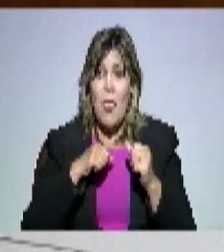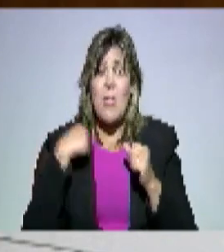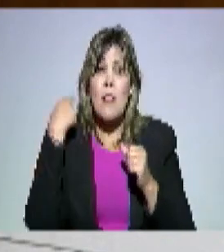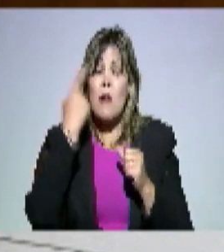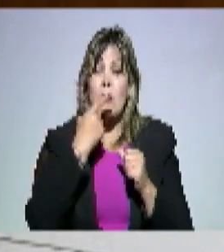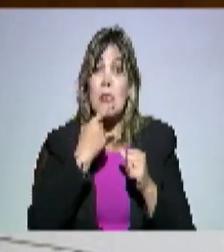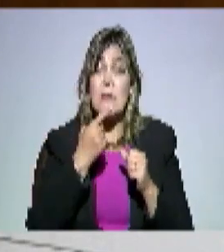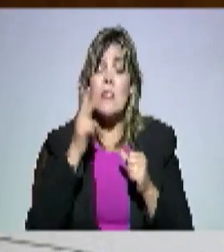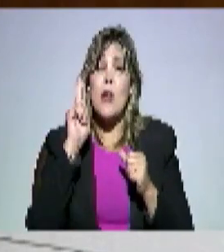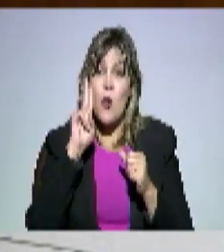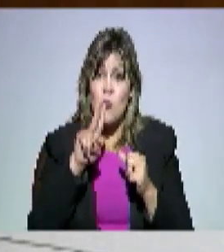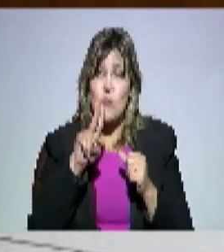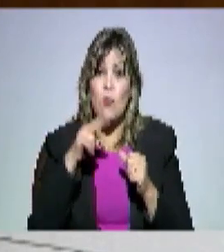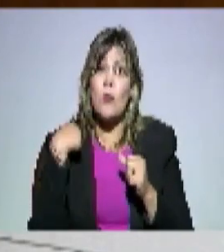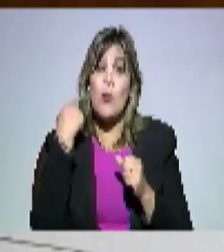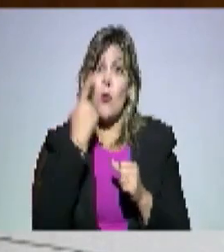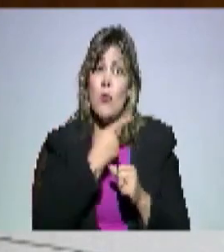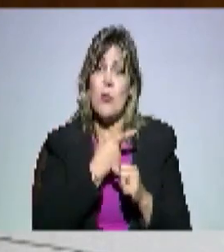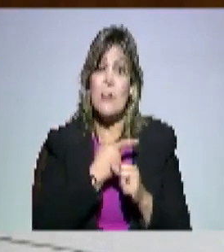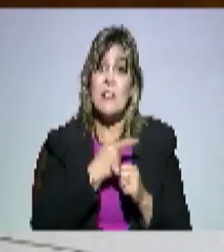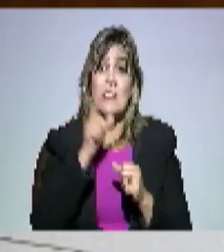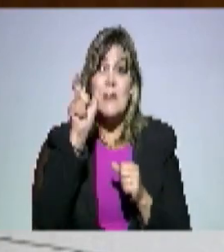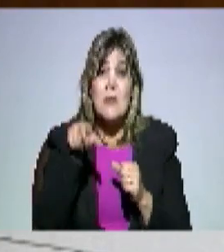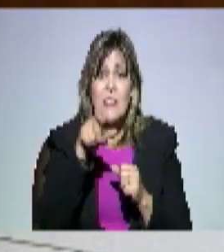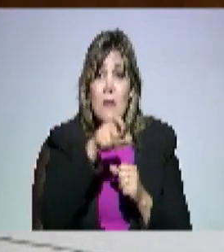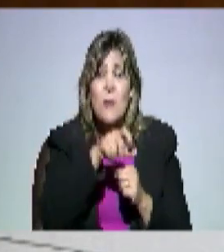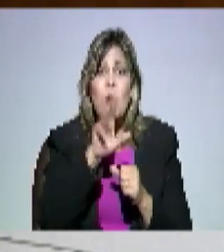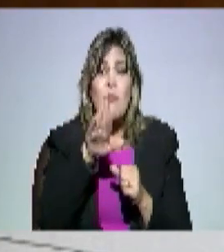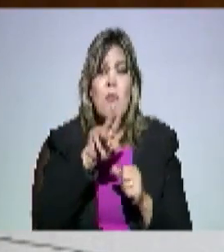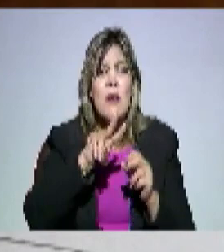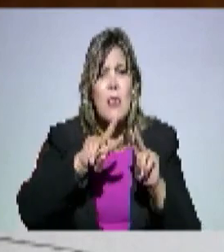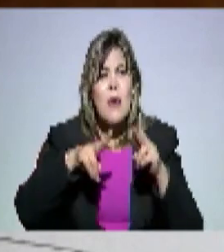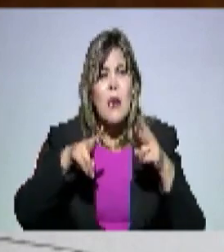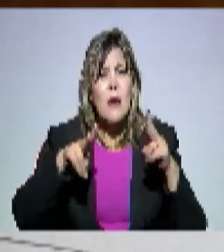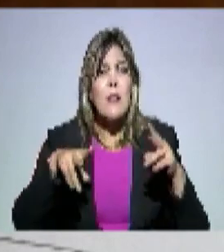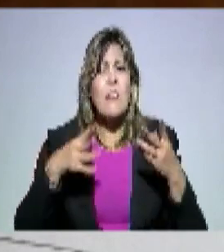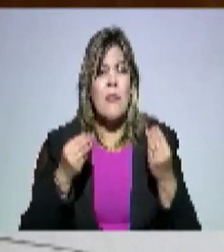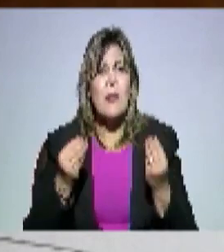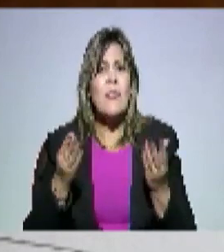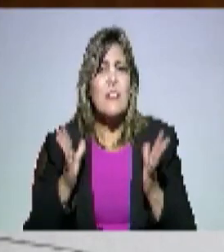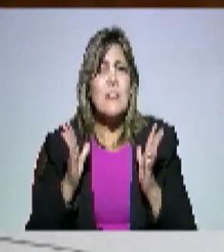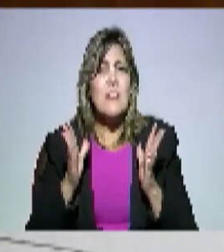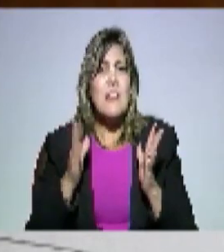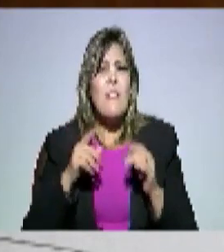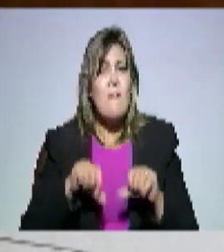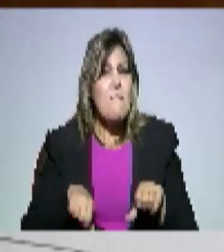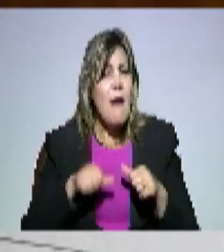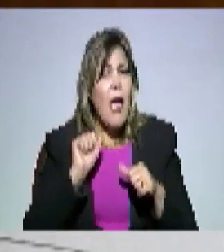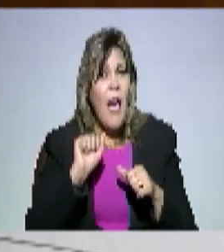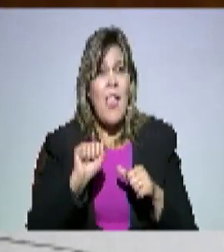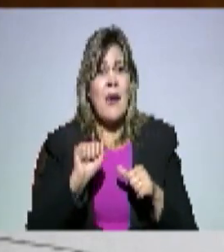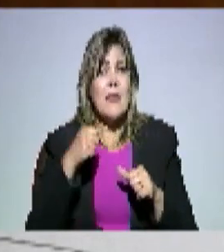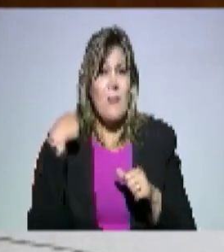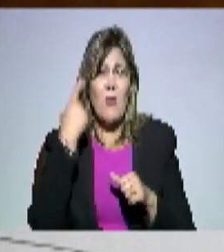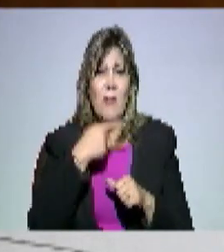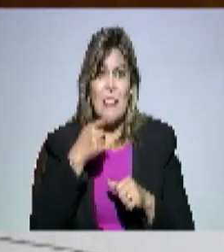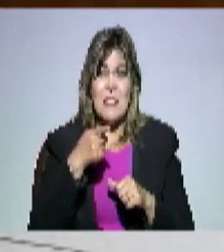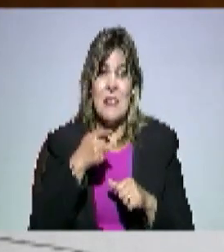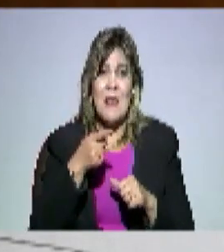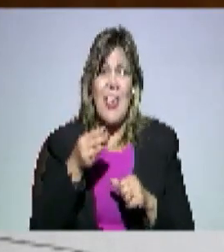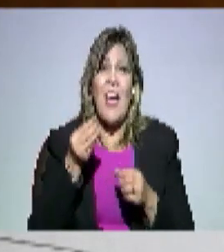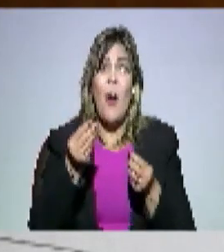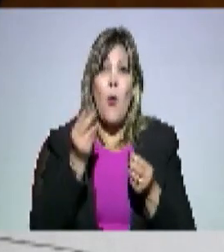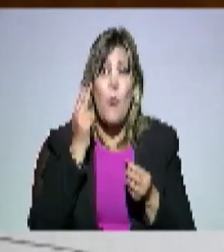هتلاقي ان القديسين دولت فيهم اختلافات وكل اختلاف في حيات القديسين دول يديني